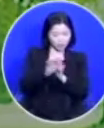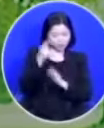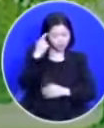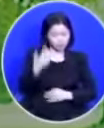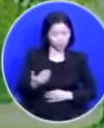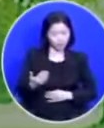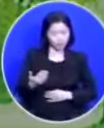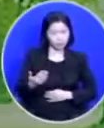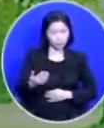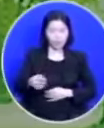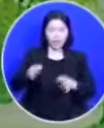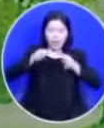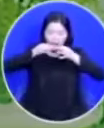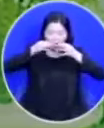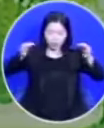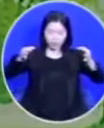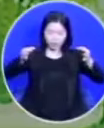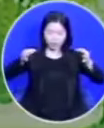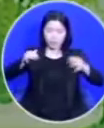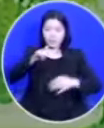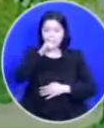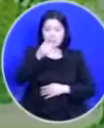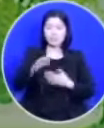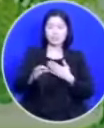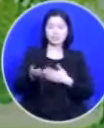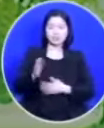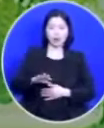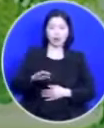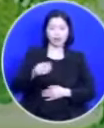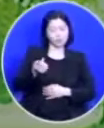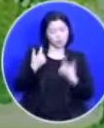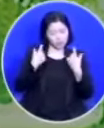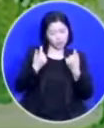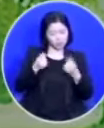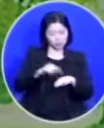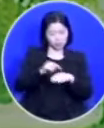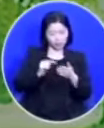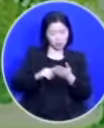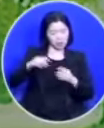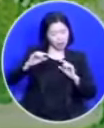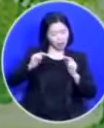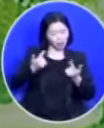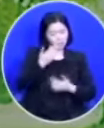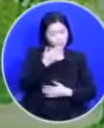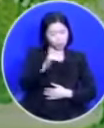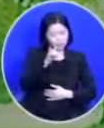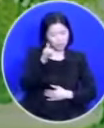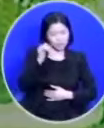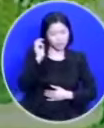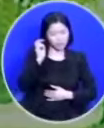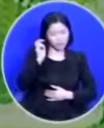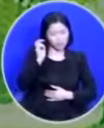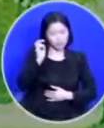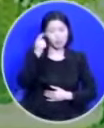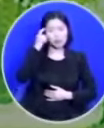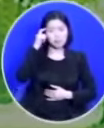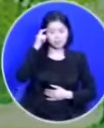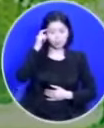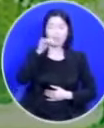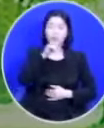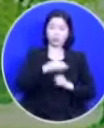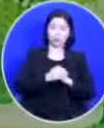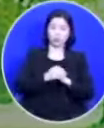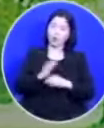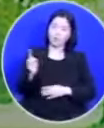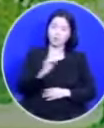소리는 크게 질렀지만 여전히 마음에 아닐 수도 있잖아 뭐가 분명한 확신